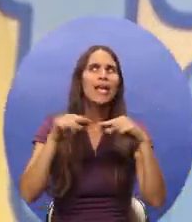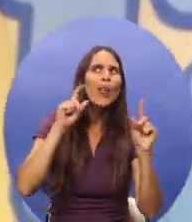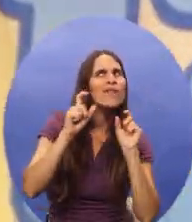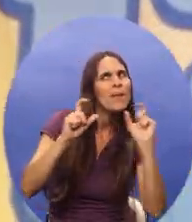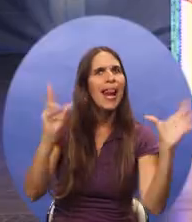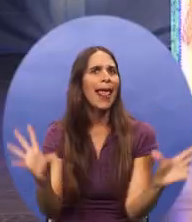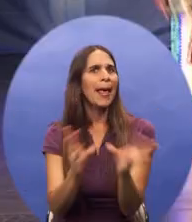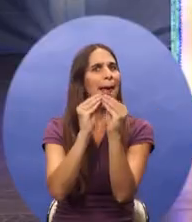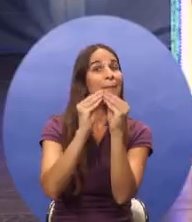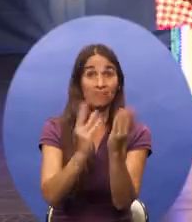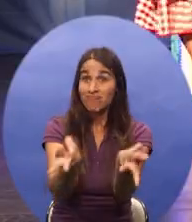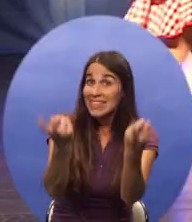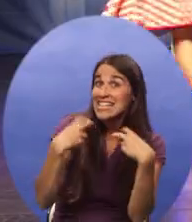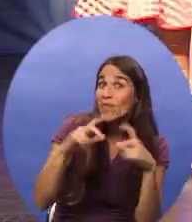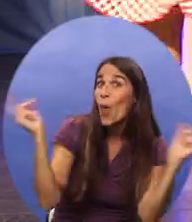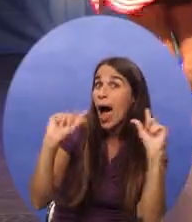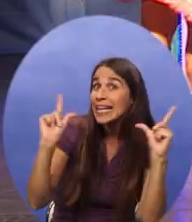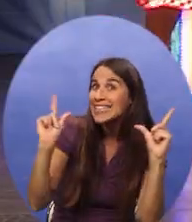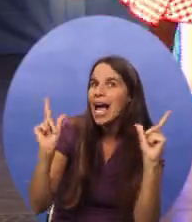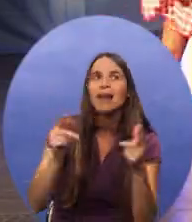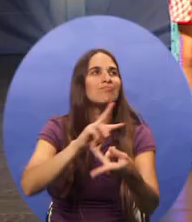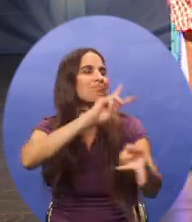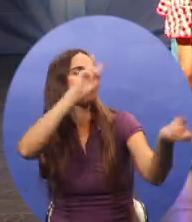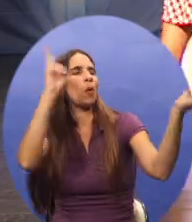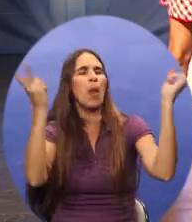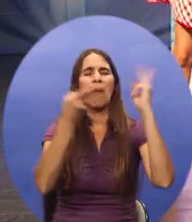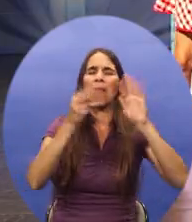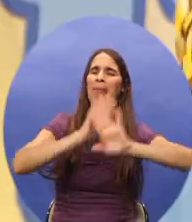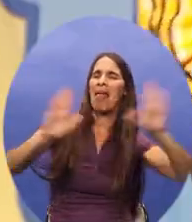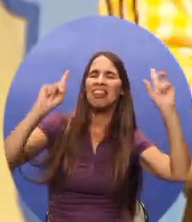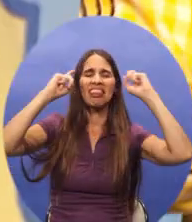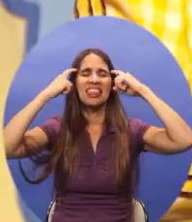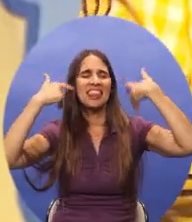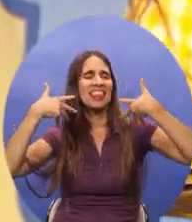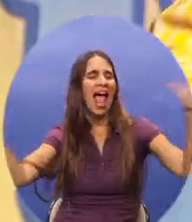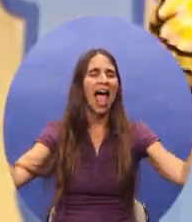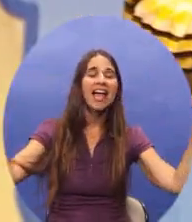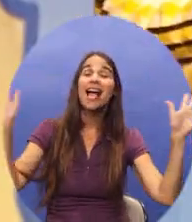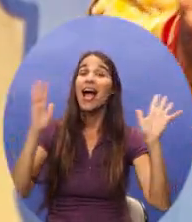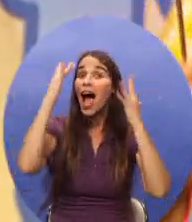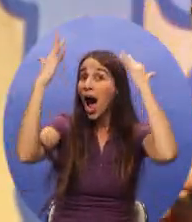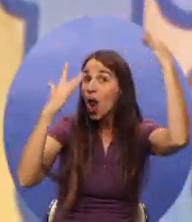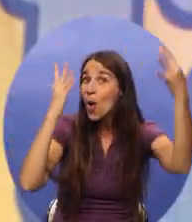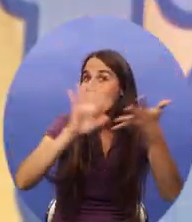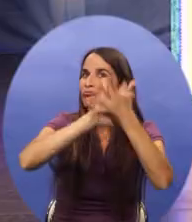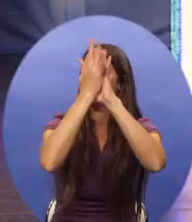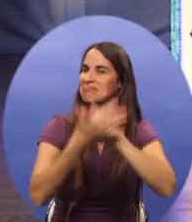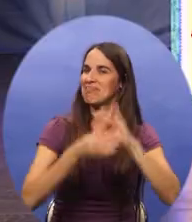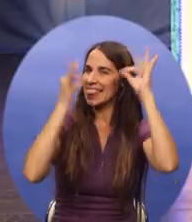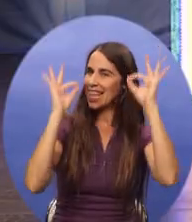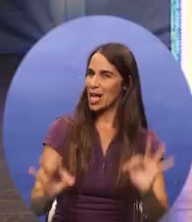מילים. הצטרפו לחגיגה, בעולם בלי דאגה, חלומות כאן מתגשמים,